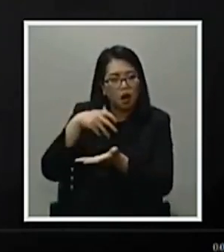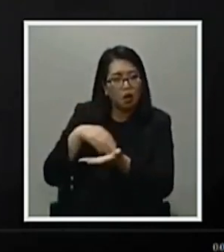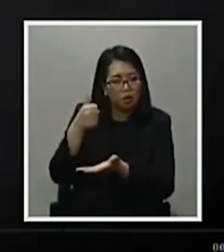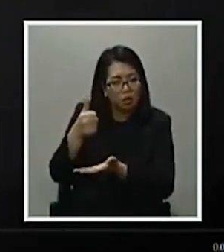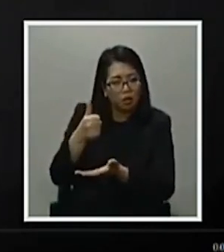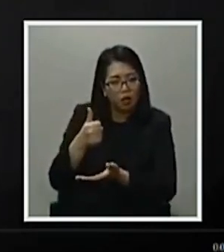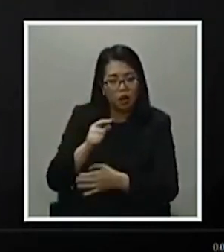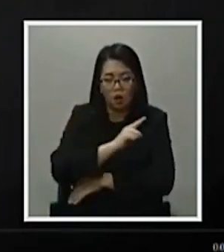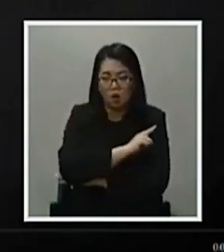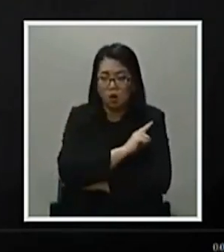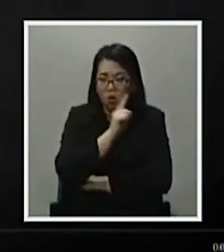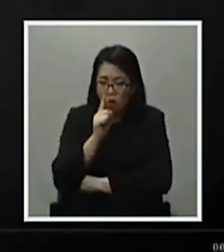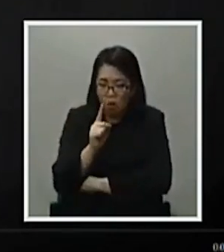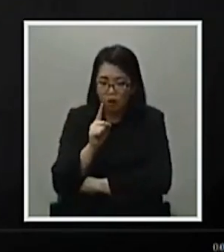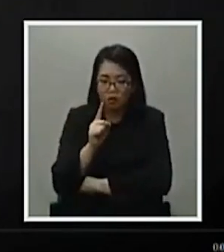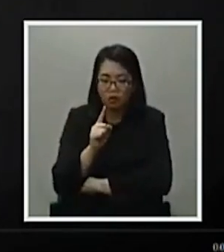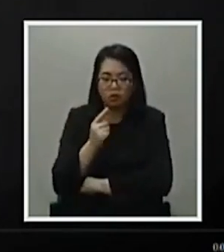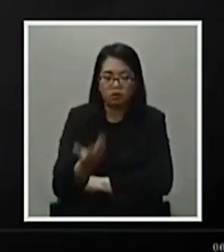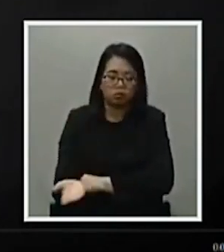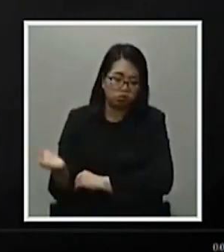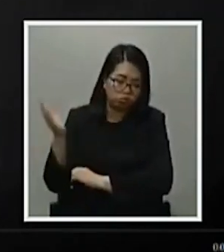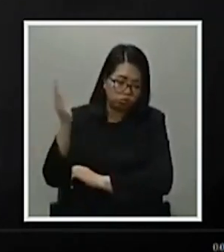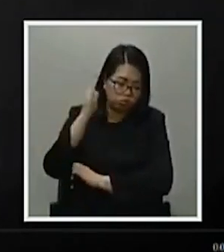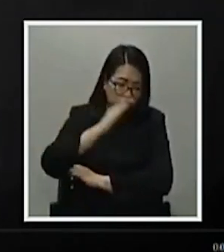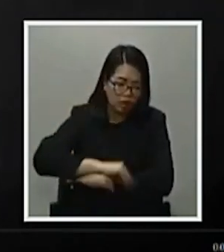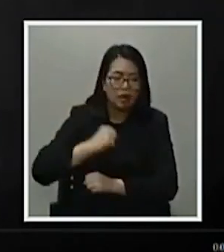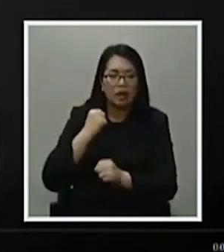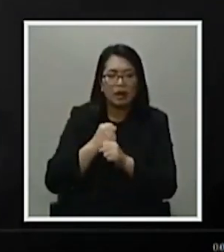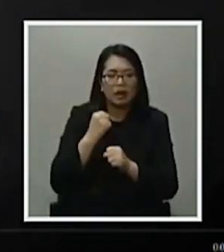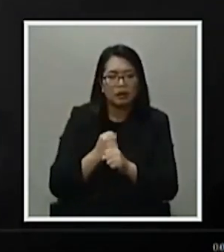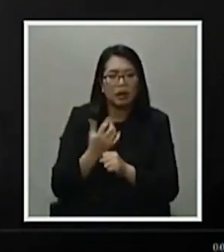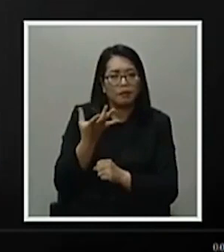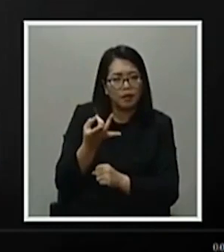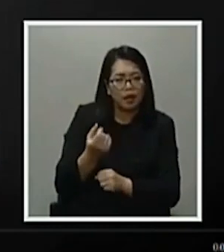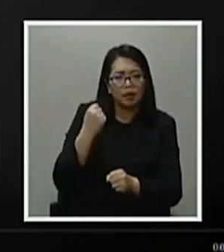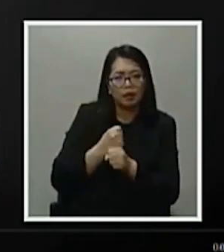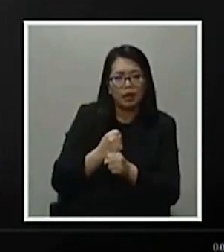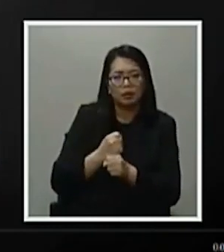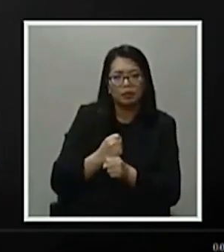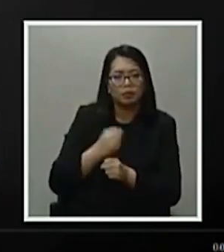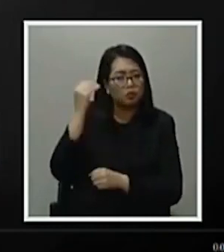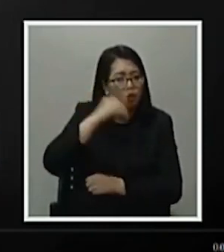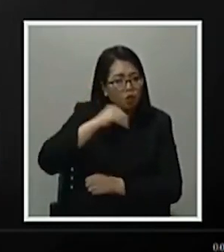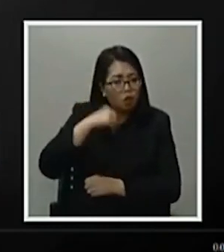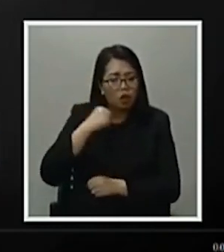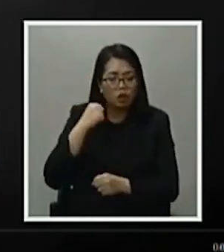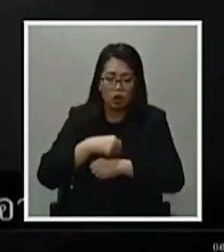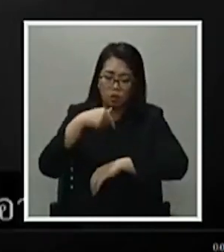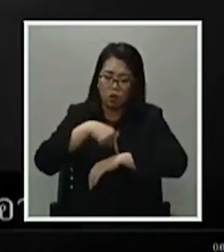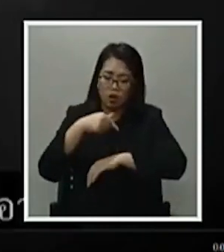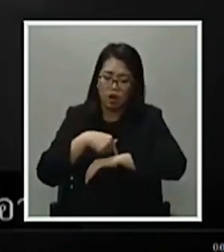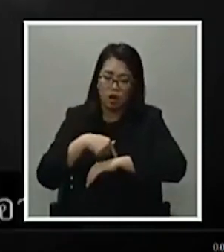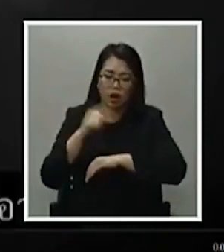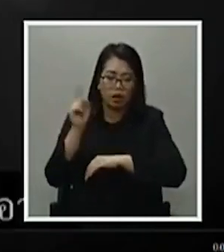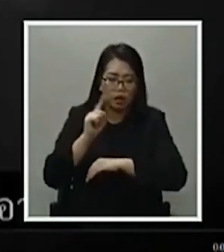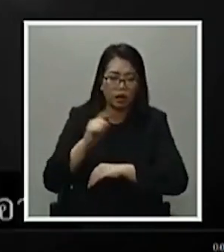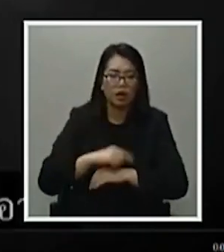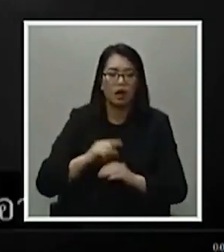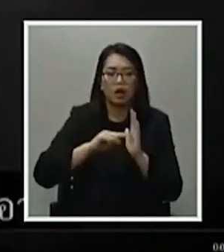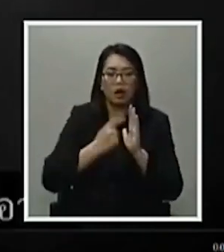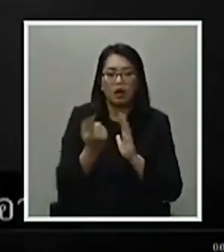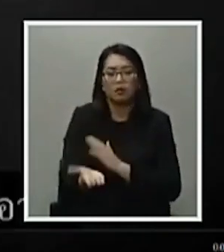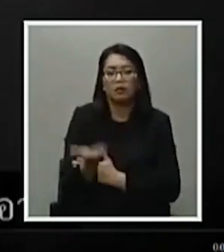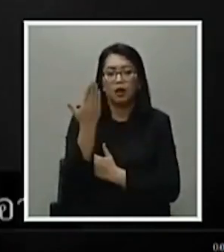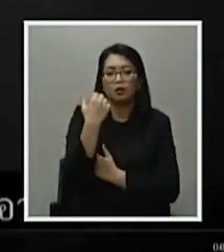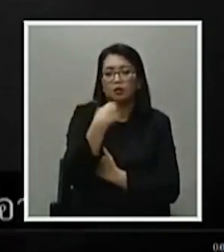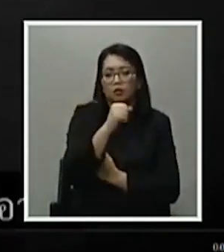ใน1วันน่ะเราต้องทำอะไรบ้างแล้วเราทำวันไหนบ้างทำบ่อยแค่ไหนนะคะทั้งหมดเลย ก็คือเริ่มตั้งแต่เช้า